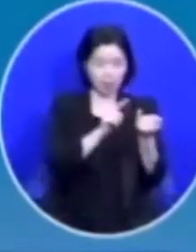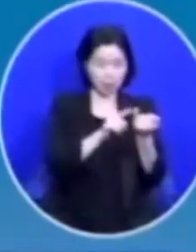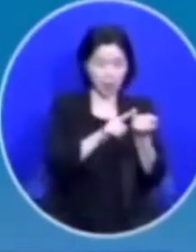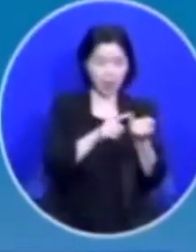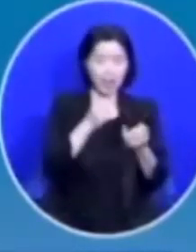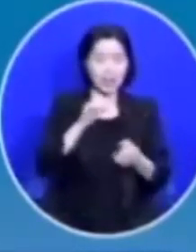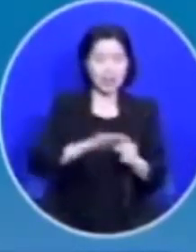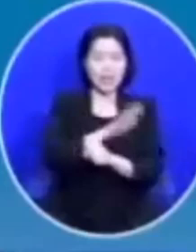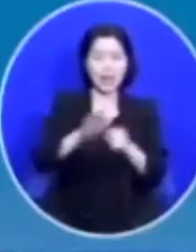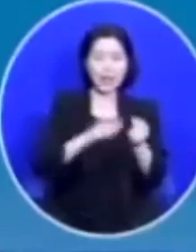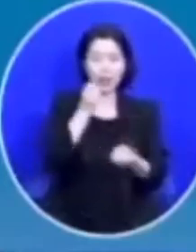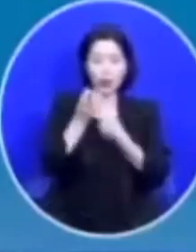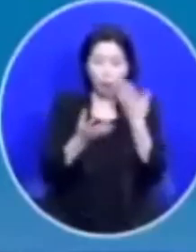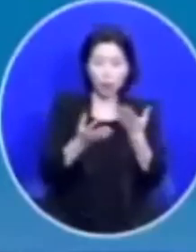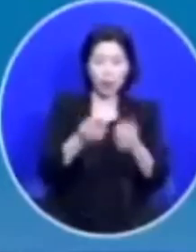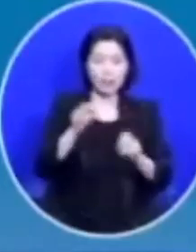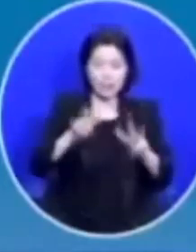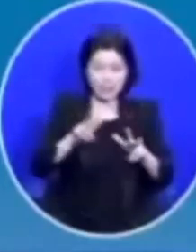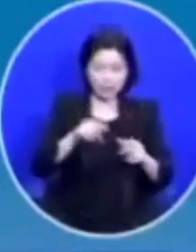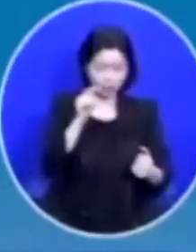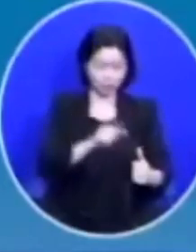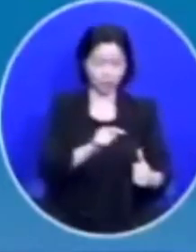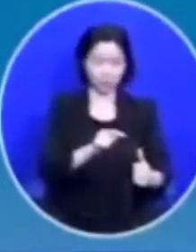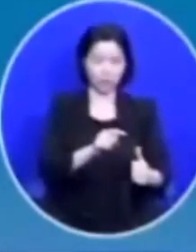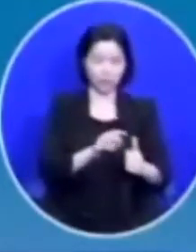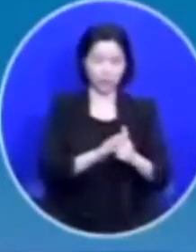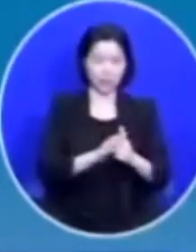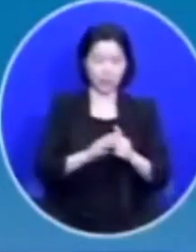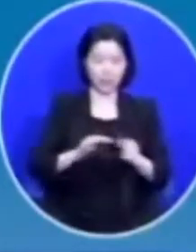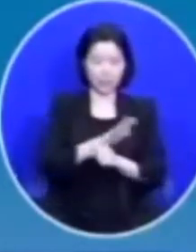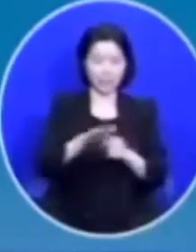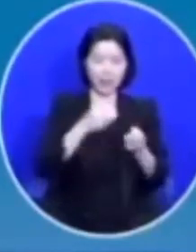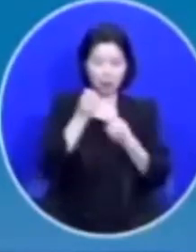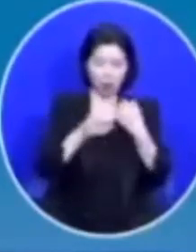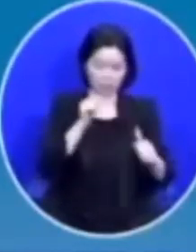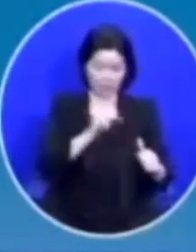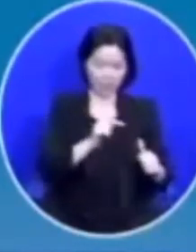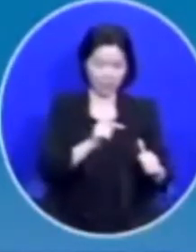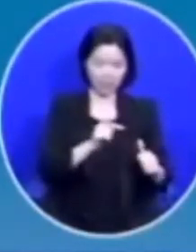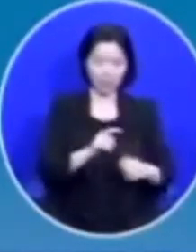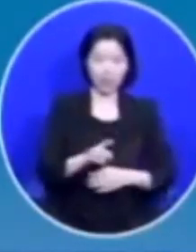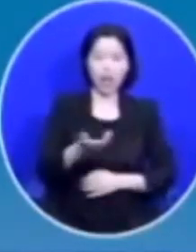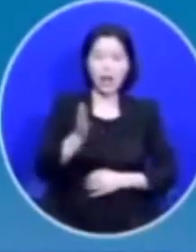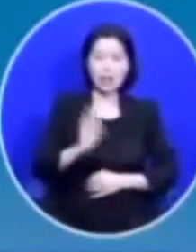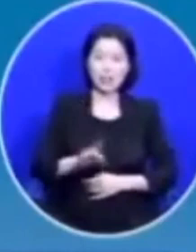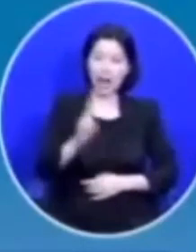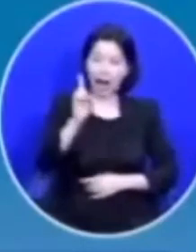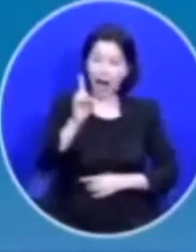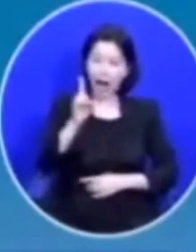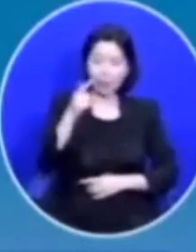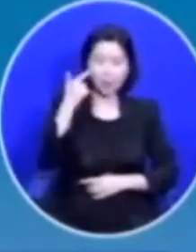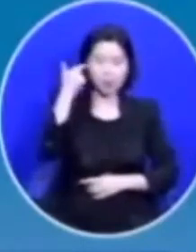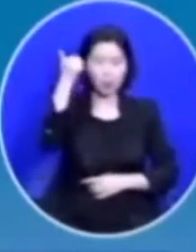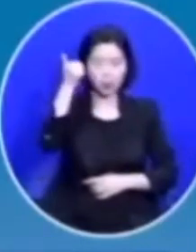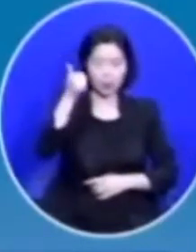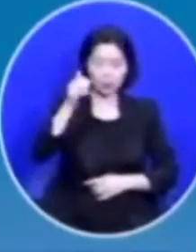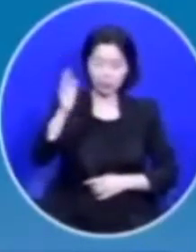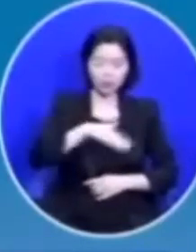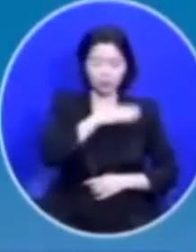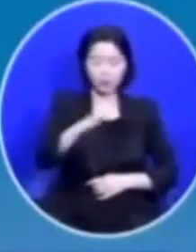하시라고 그래서 목사 님들에게 사랑고백을 시키 셨는데 한번 목사님 절대